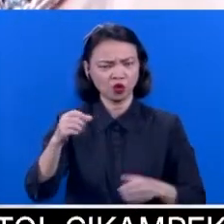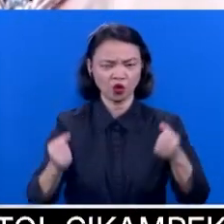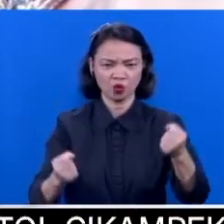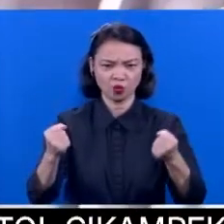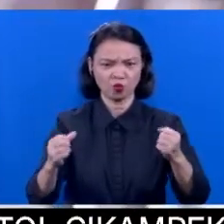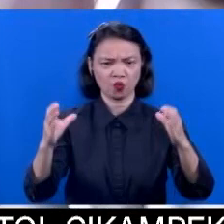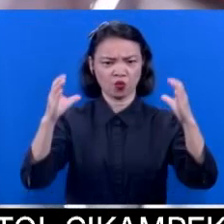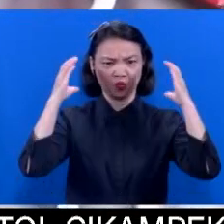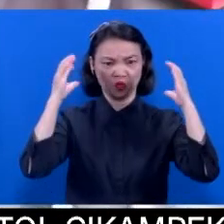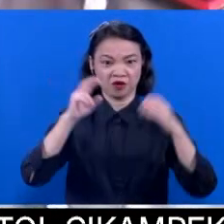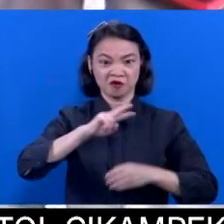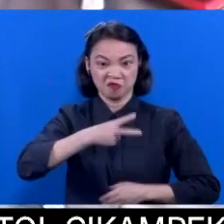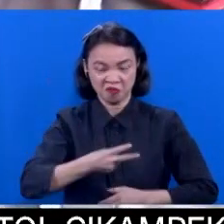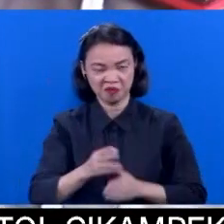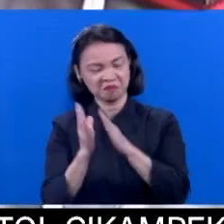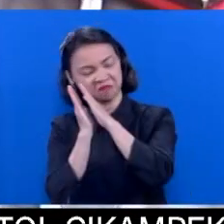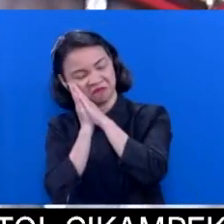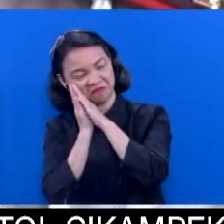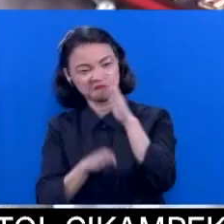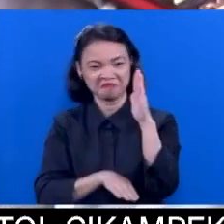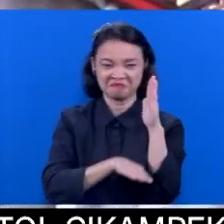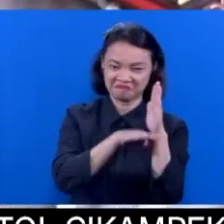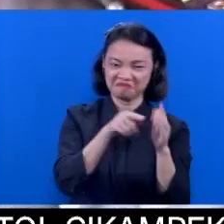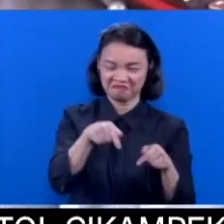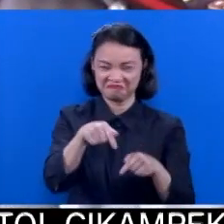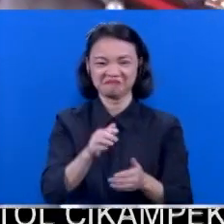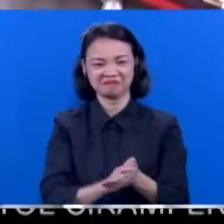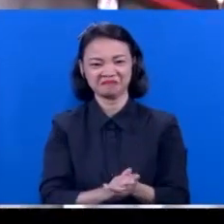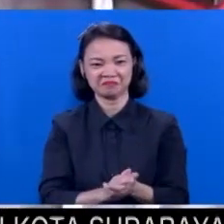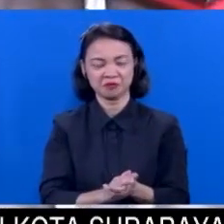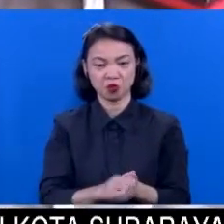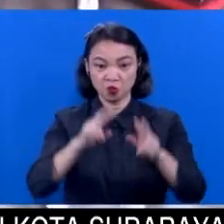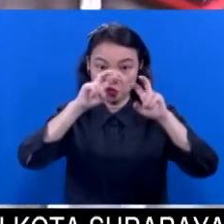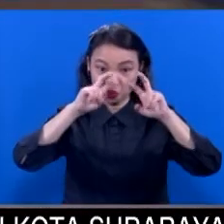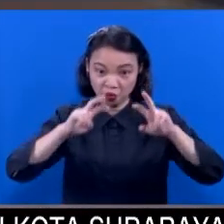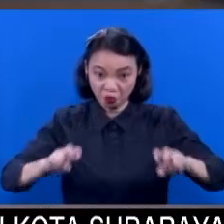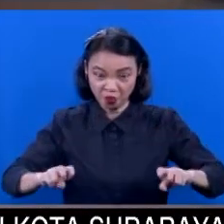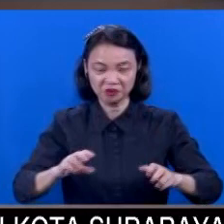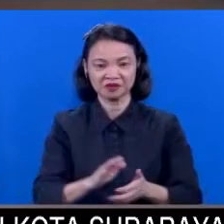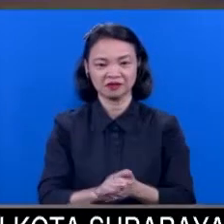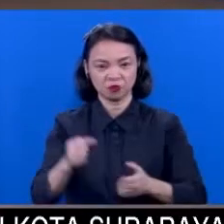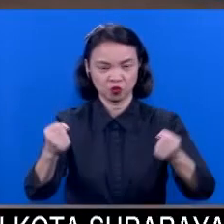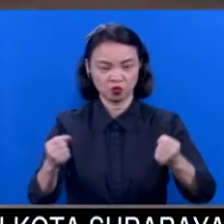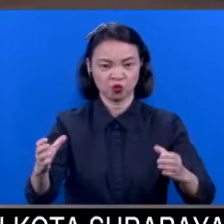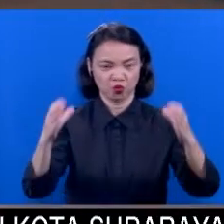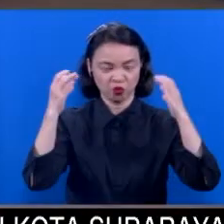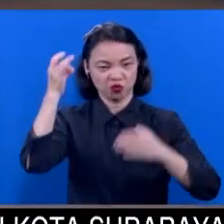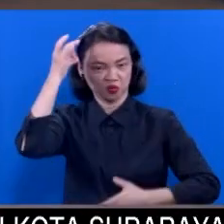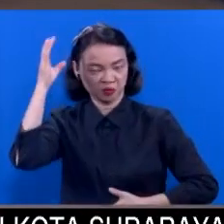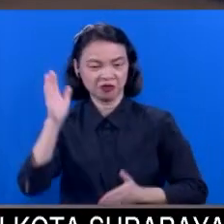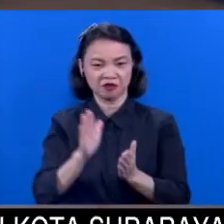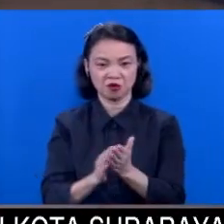tempat penginapan. Dua orang pemudik asal Bekasi, Jawa Barat ini langsung diperiksa. Truk sekaligus sopir dan